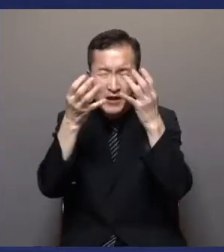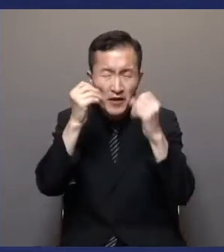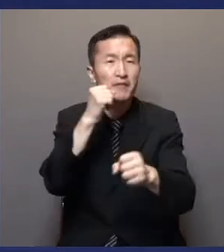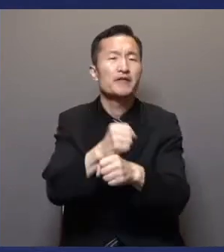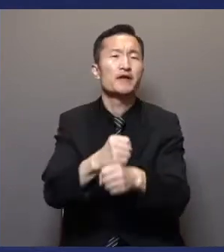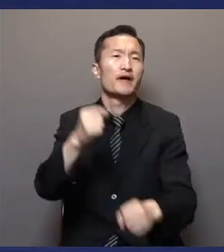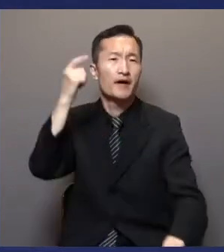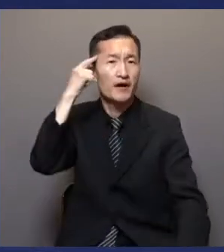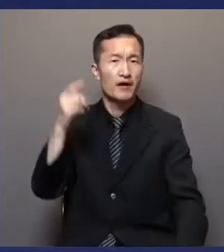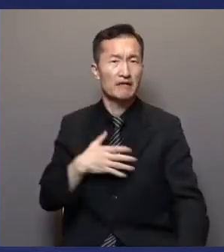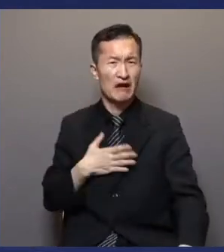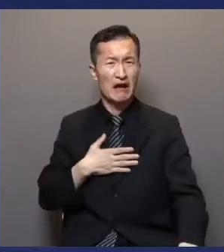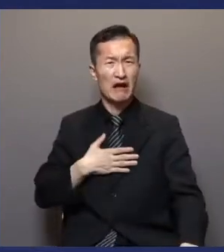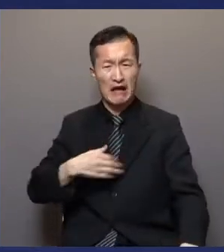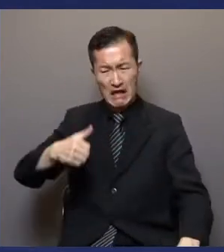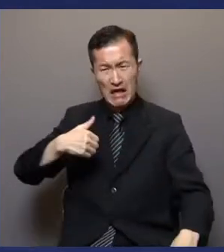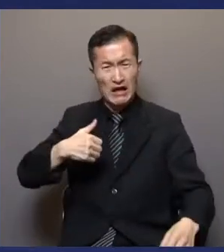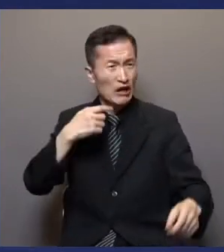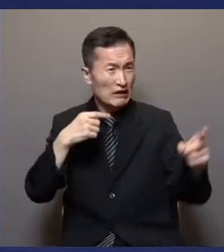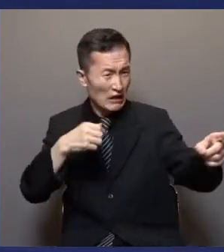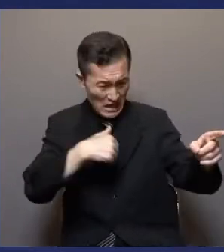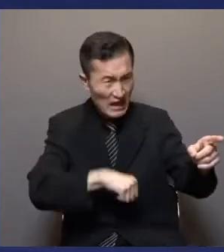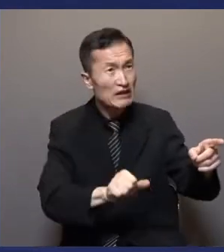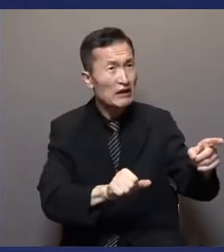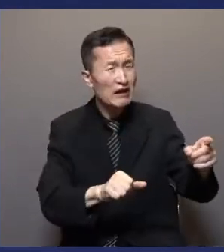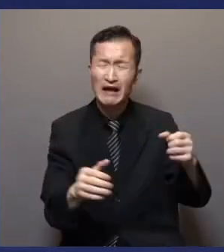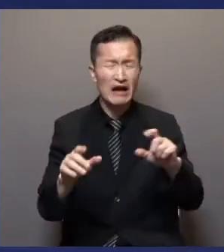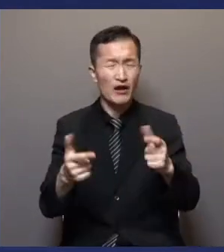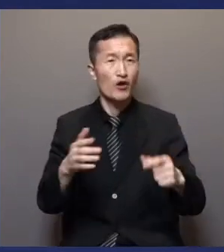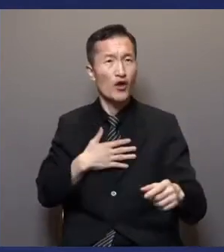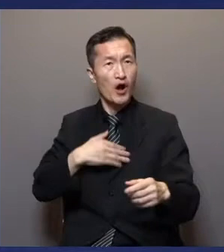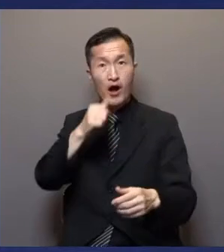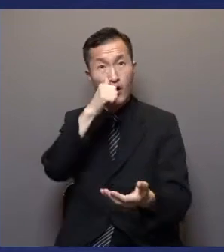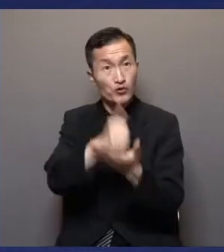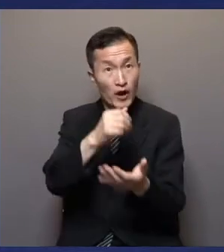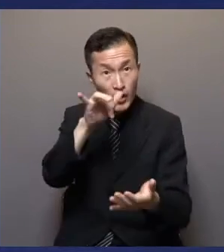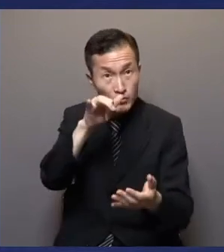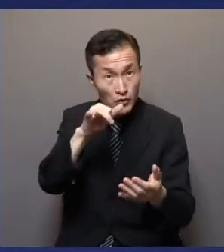누구의 아들이었어가 아니라 내가 죄를 지었으면 처벌을 받고